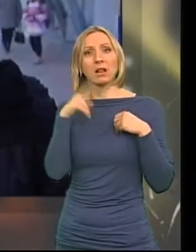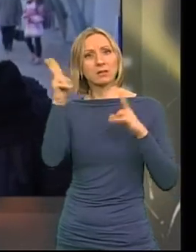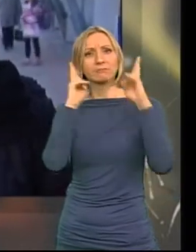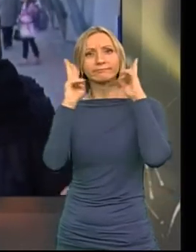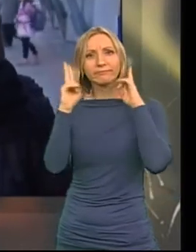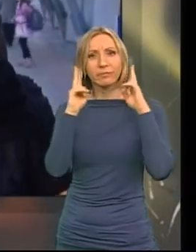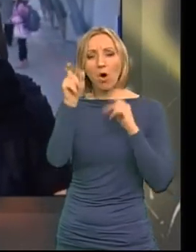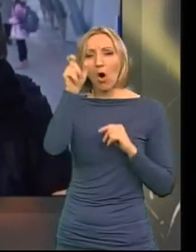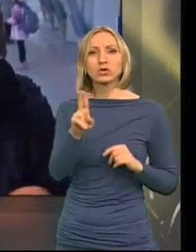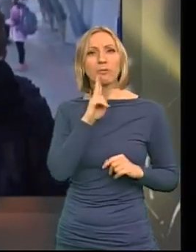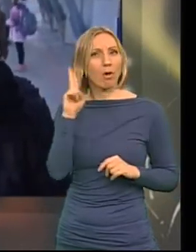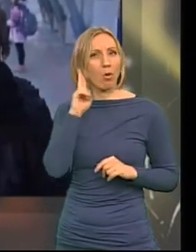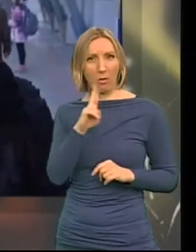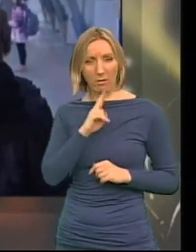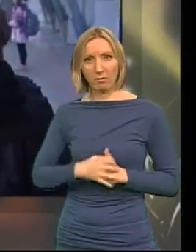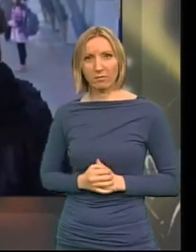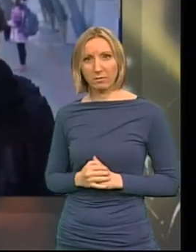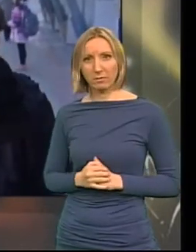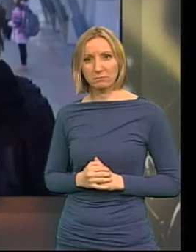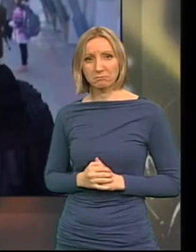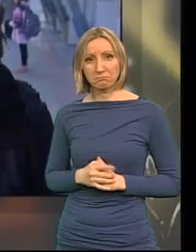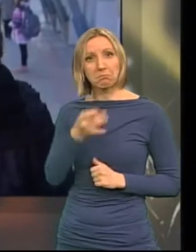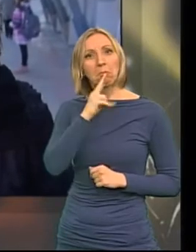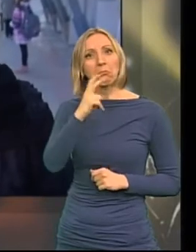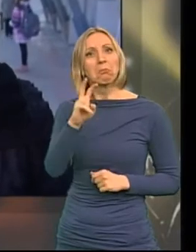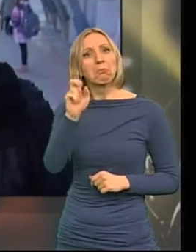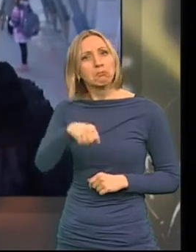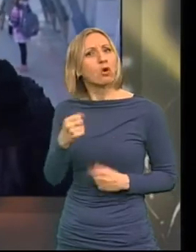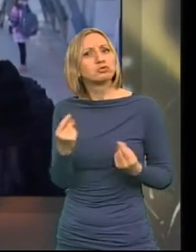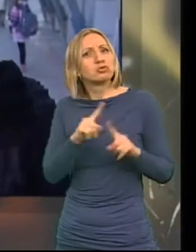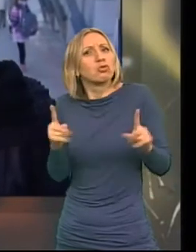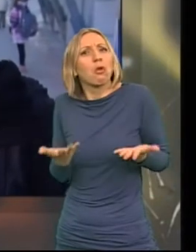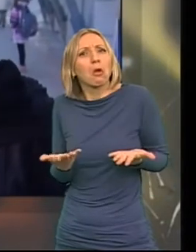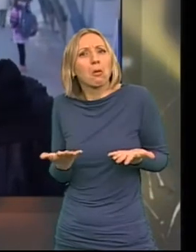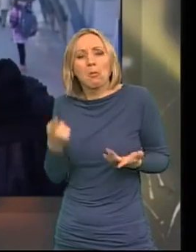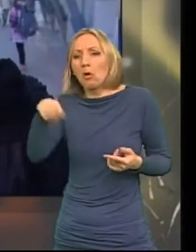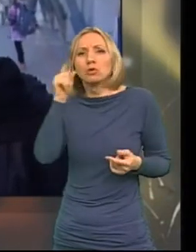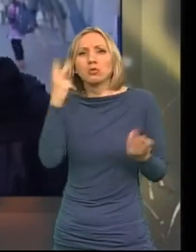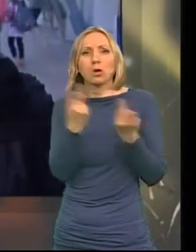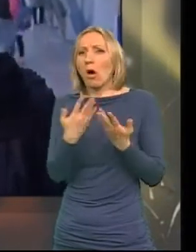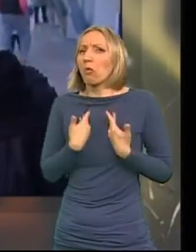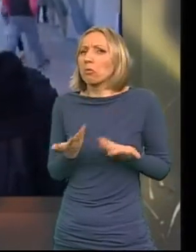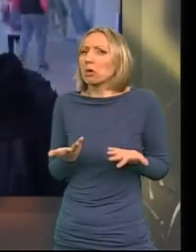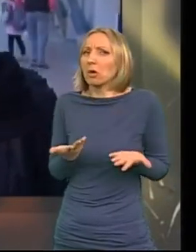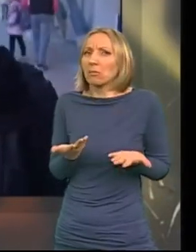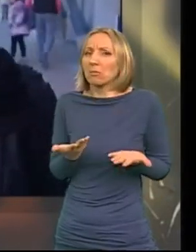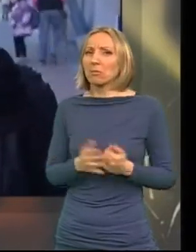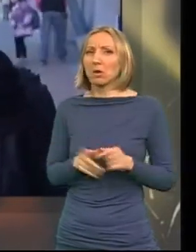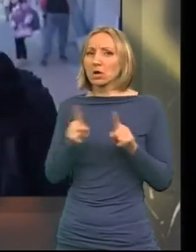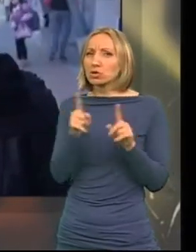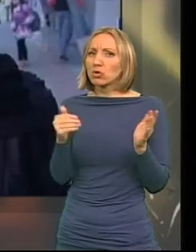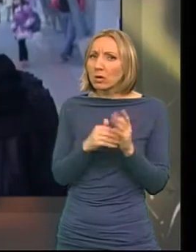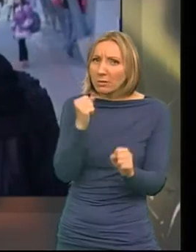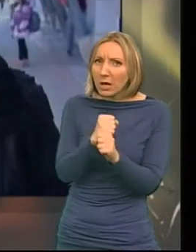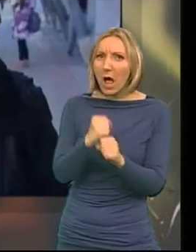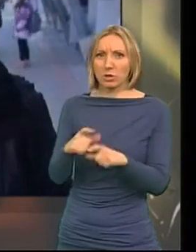frizira osoba koja vas ne čuje? Da, zašto da ne? Zašto da ne? Oni su ljudi isto kao i mi. I oni treba da isto da rade,